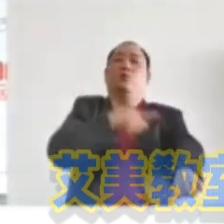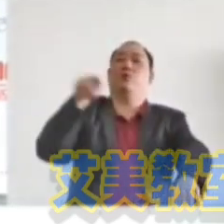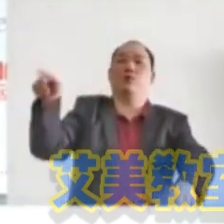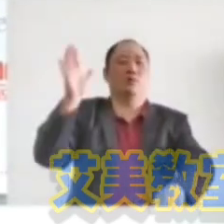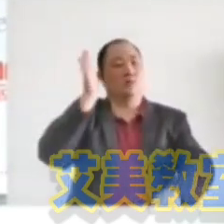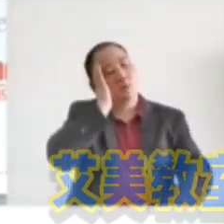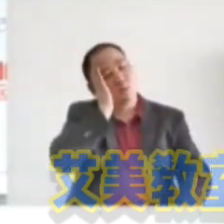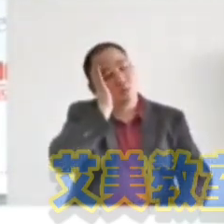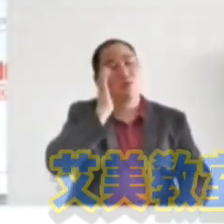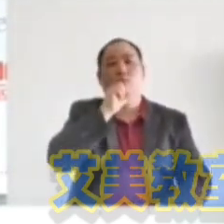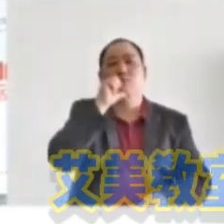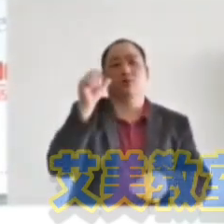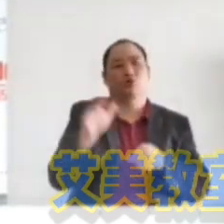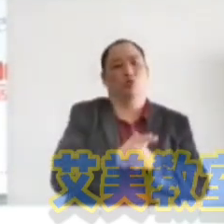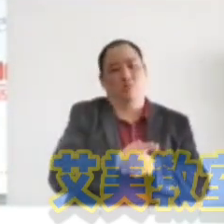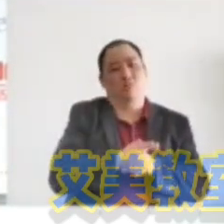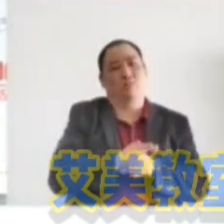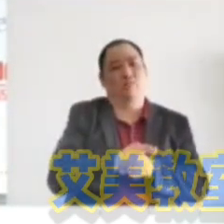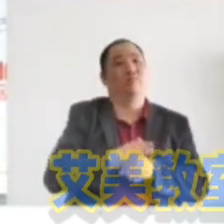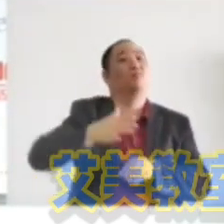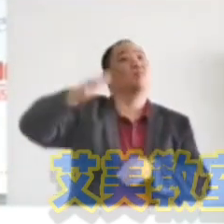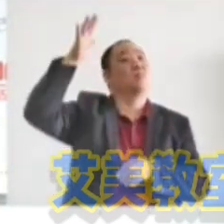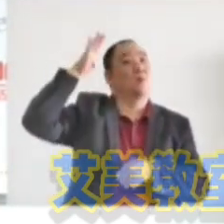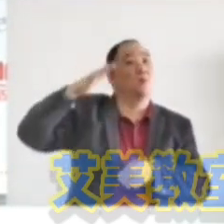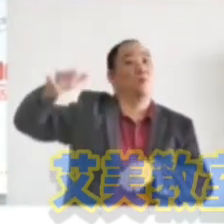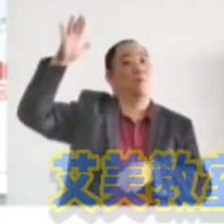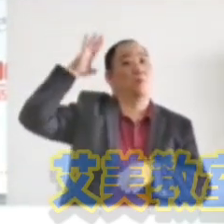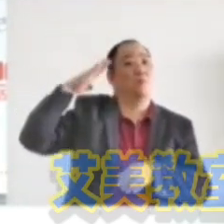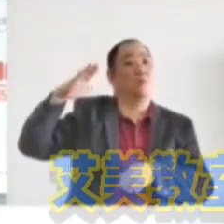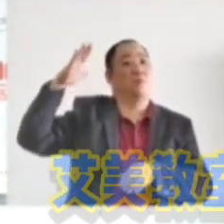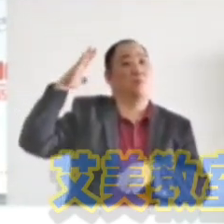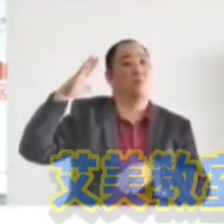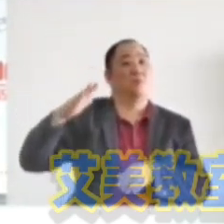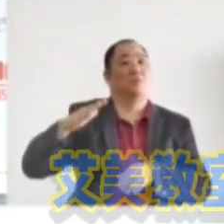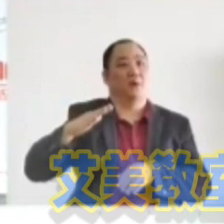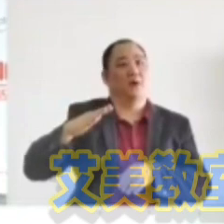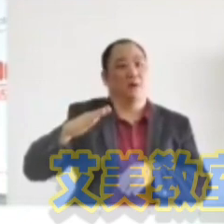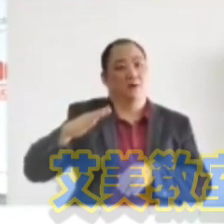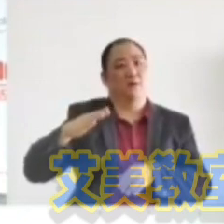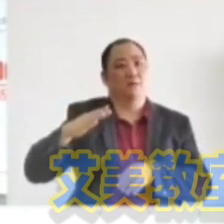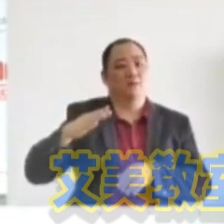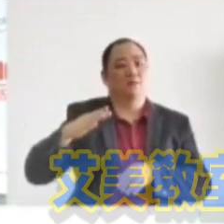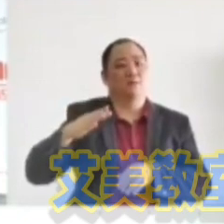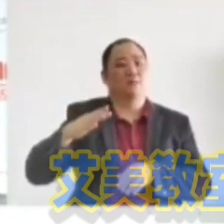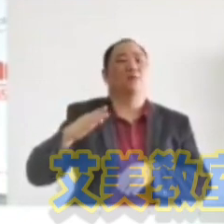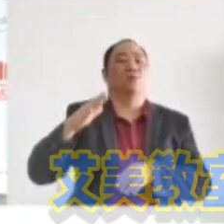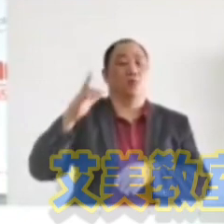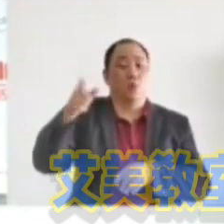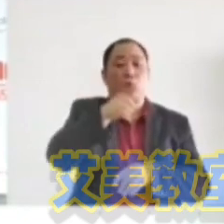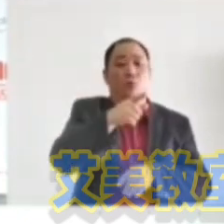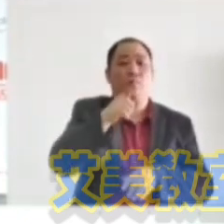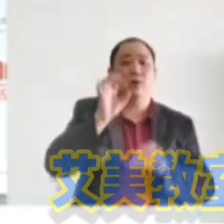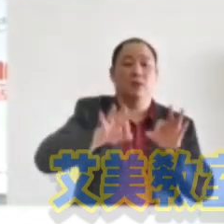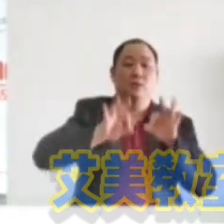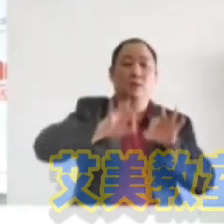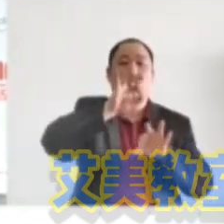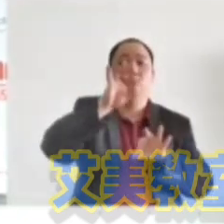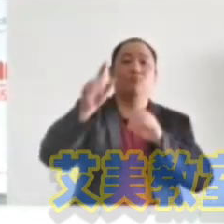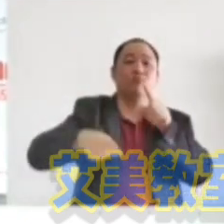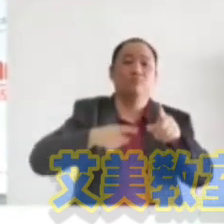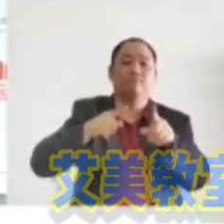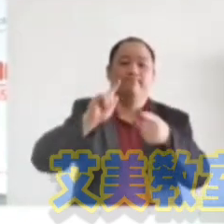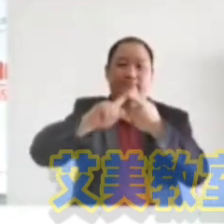没有休息够，就觉得自己的身体哦还年轻，年轻就是本钱。但是哦，现在已经不是这一